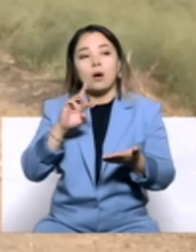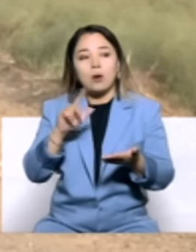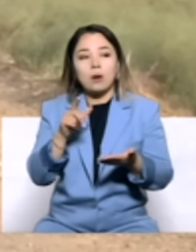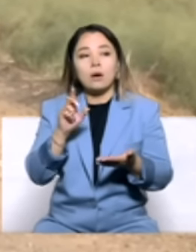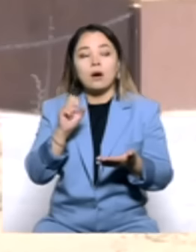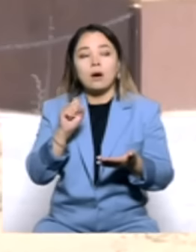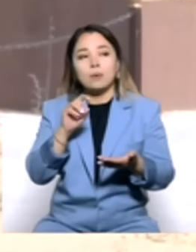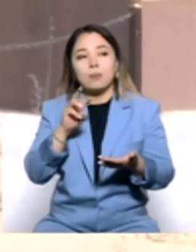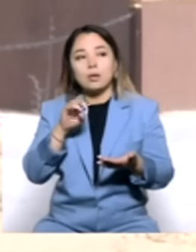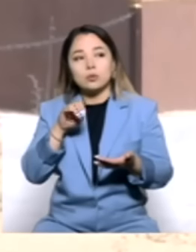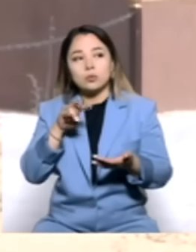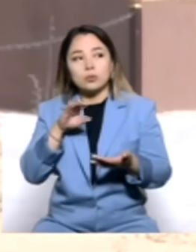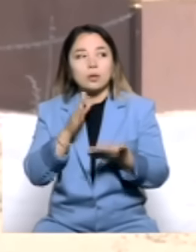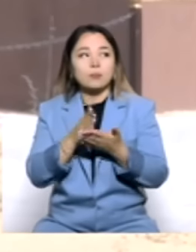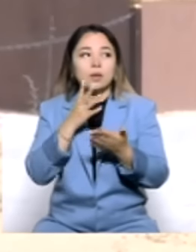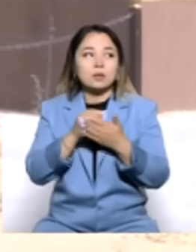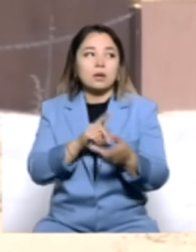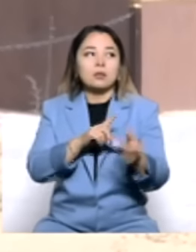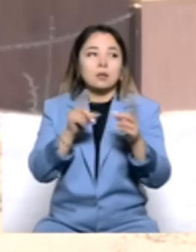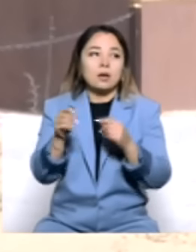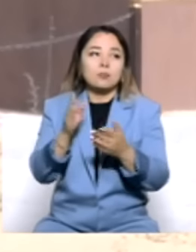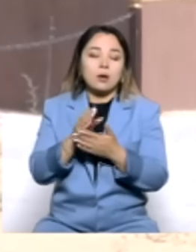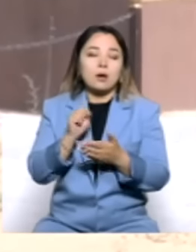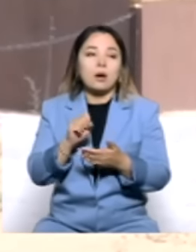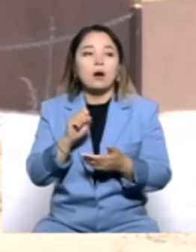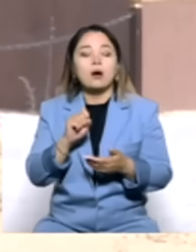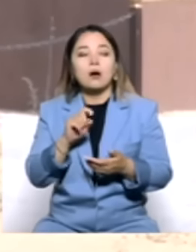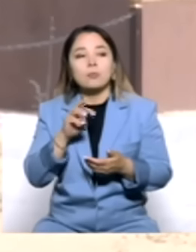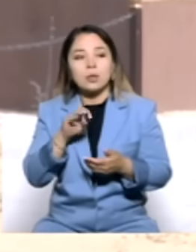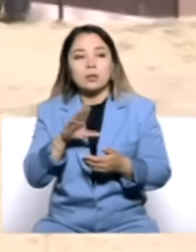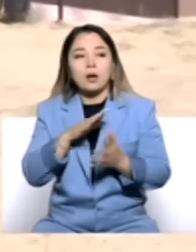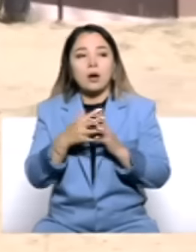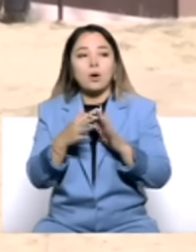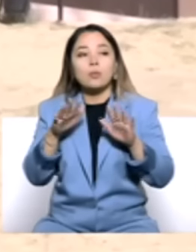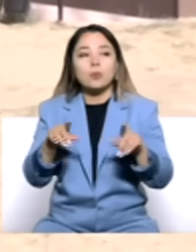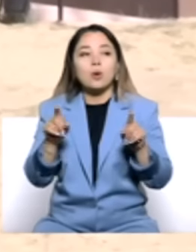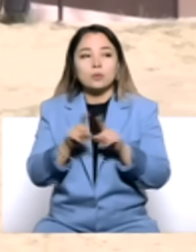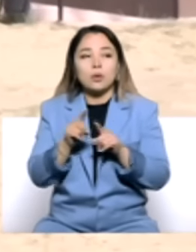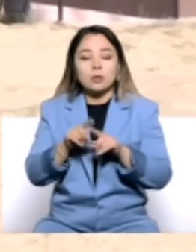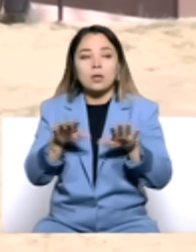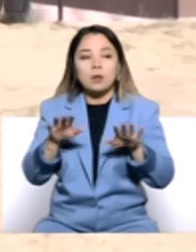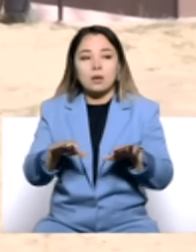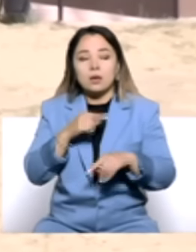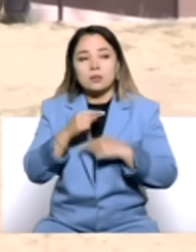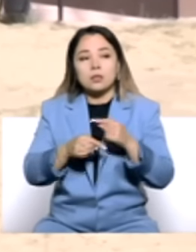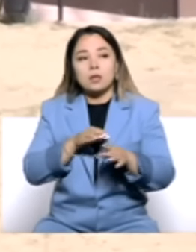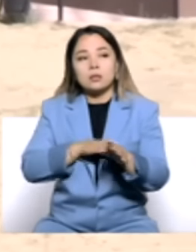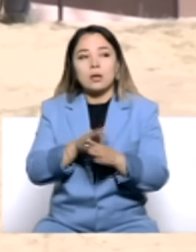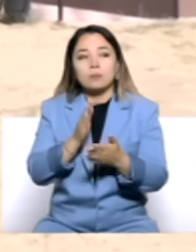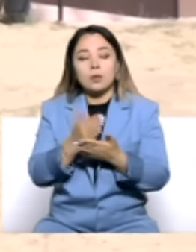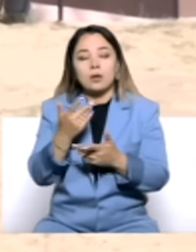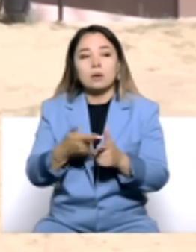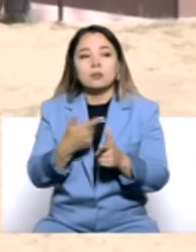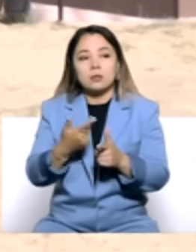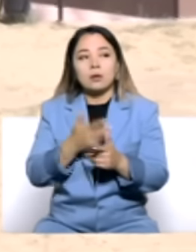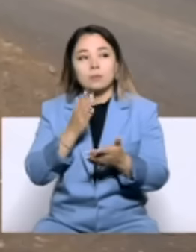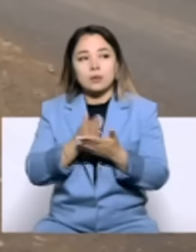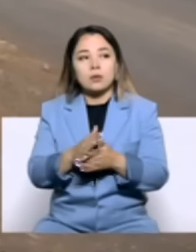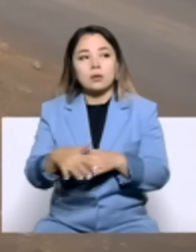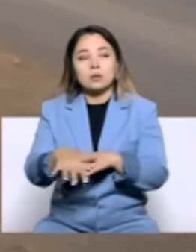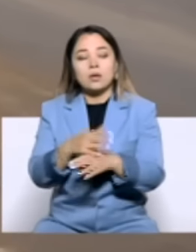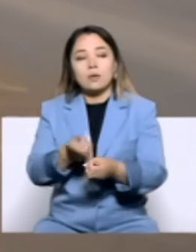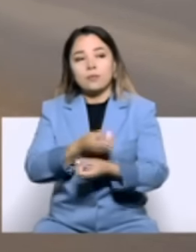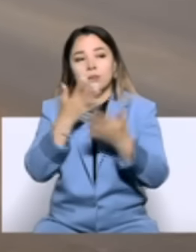Ахмет Байтұрсынұлы ауылдарына барады. Бұл ұстазы Ахмет Байтұрсынұлының кіндік қаны тамған ата қонысы. Аты дардай киелі